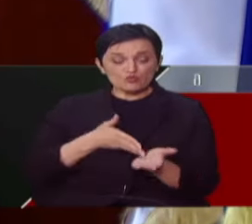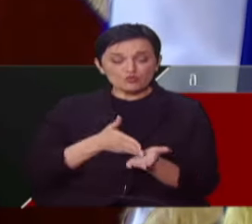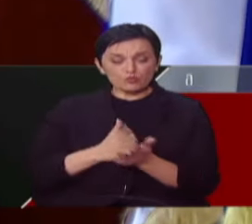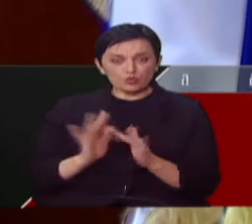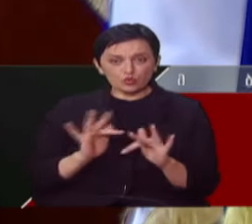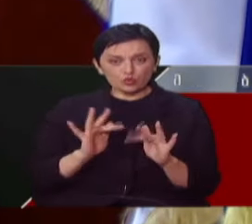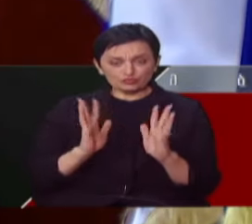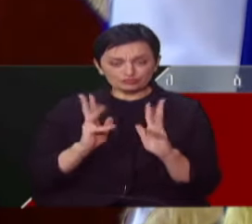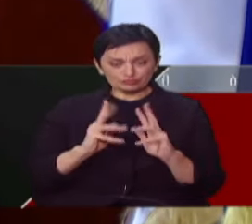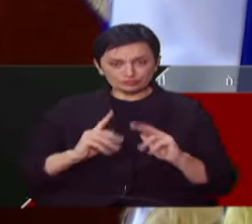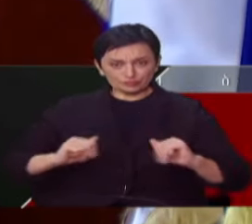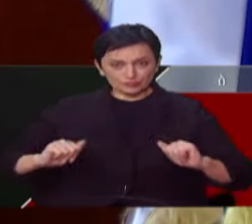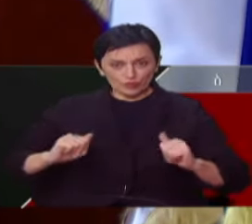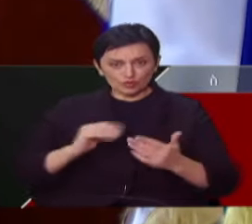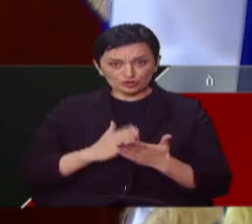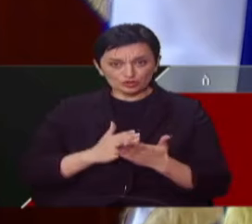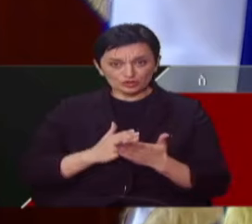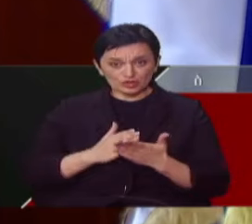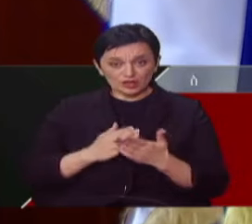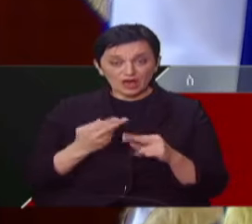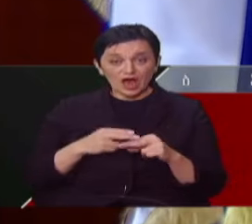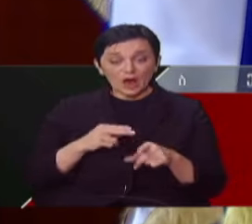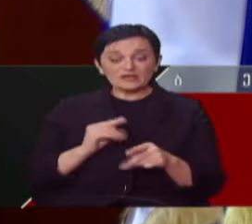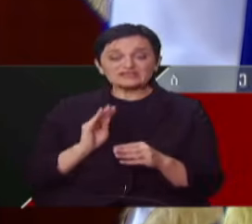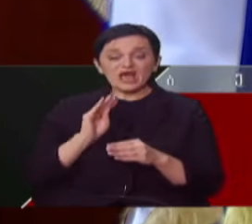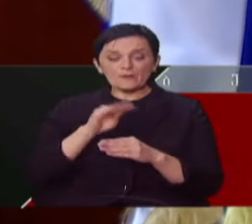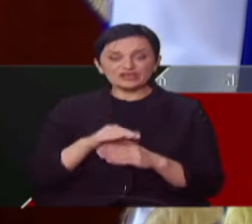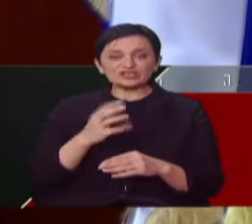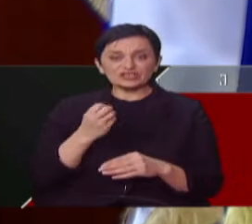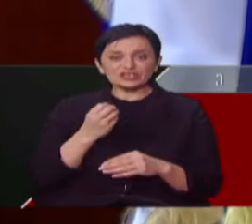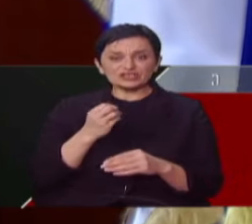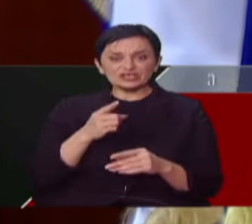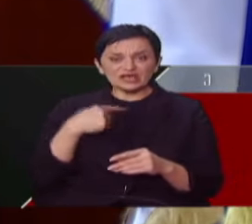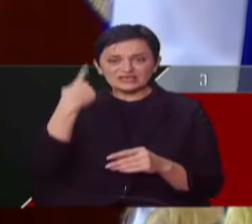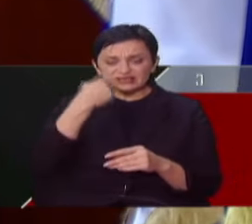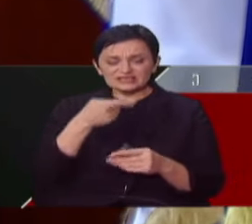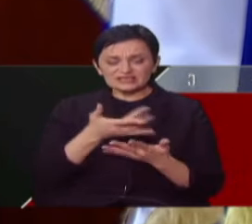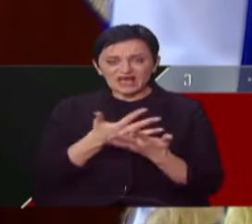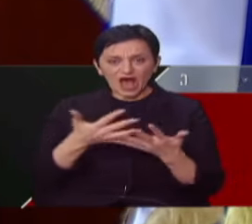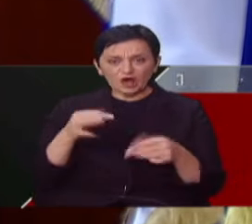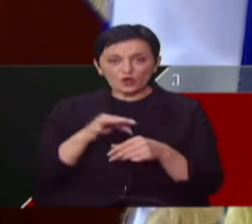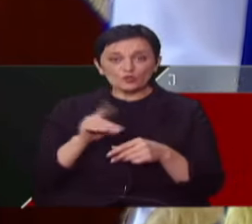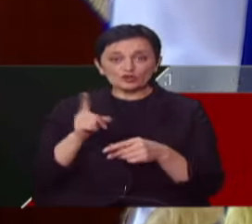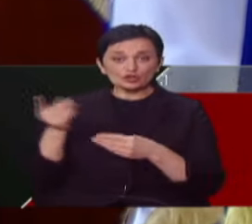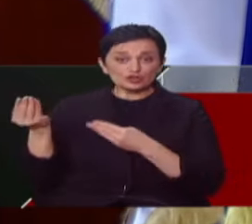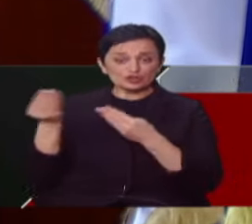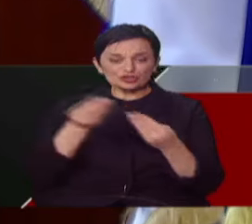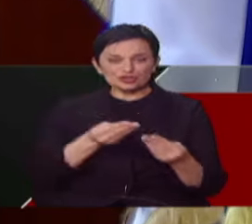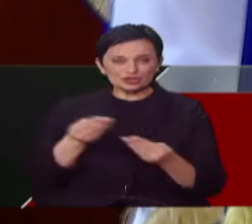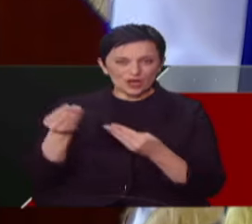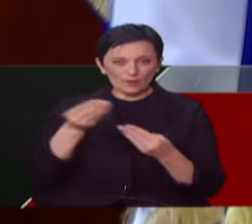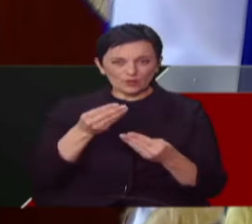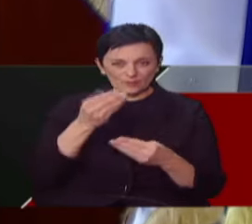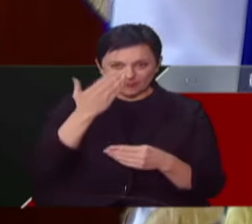funcțiurat moșlilia, am șemtrovași, am asemat ebac de invaziuri. Saheobebi, esari șemutanele saheobebi,